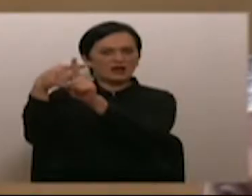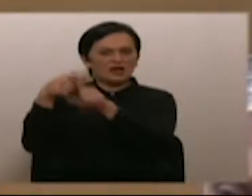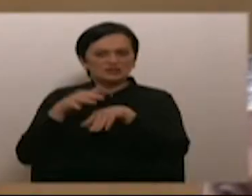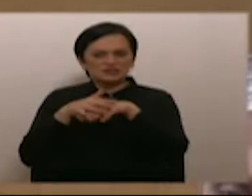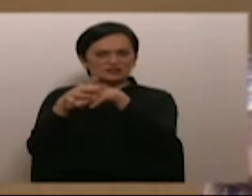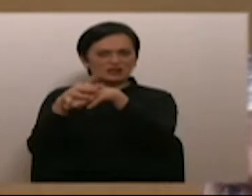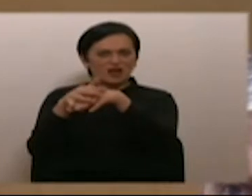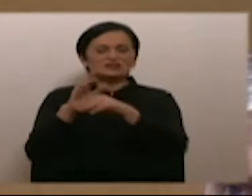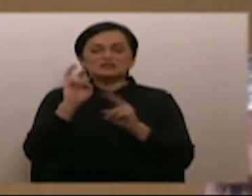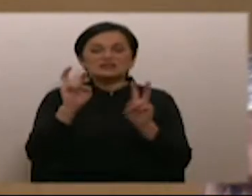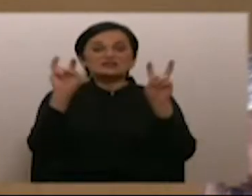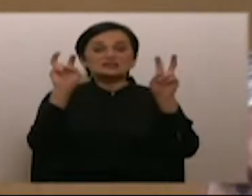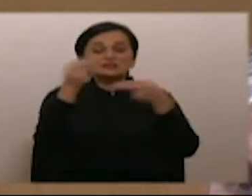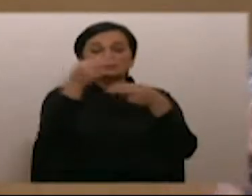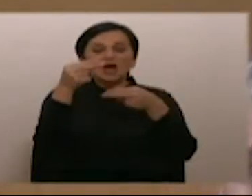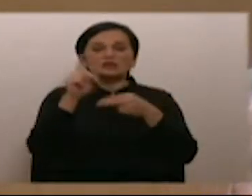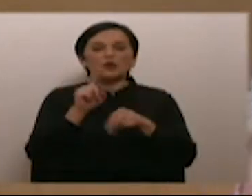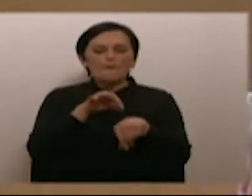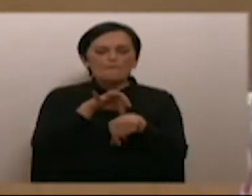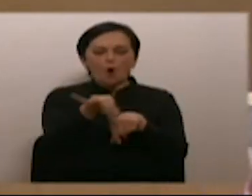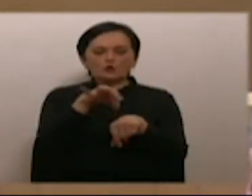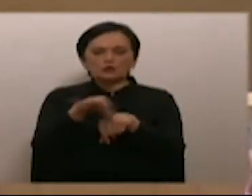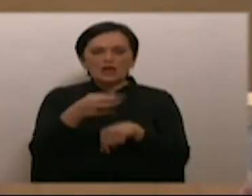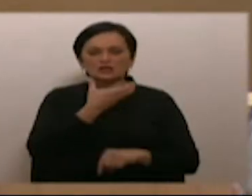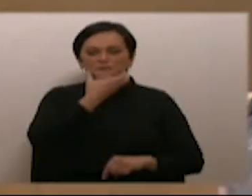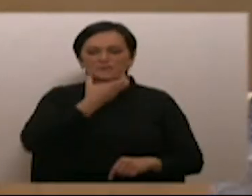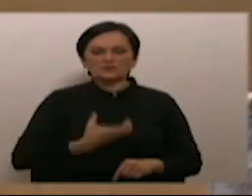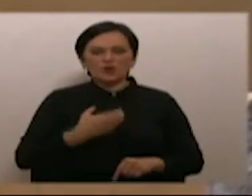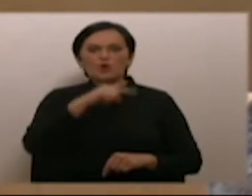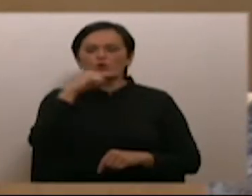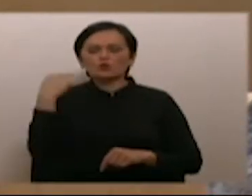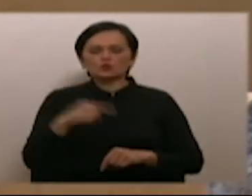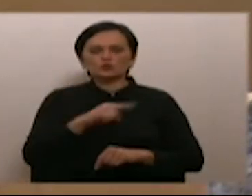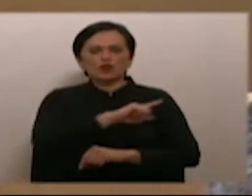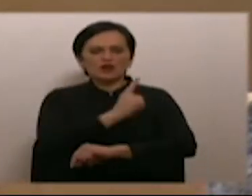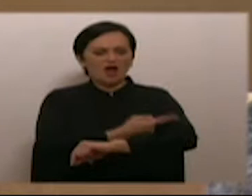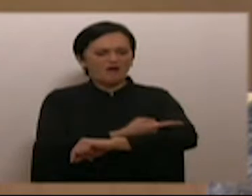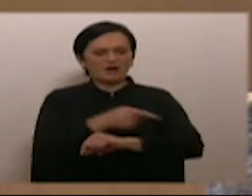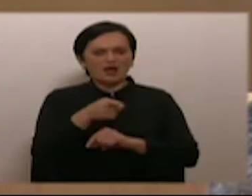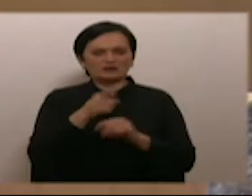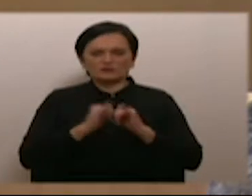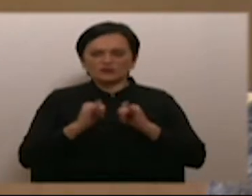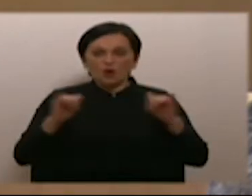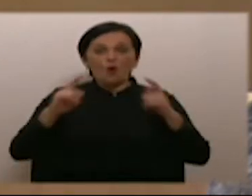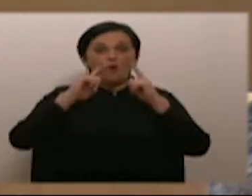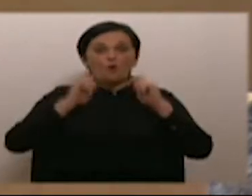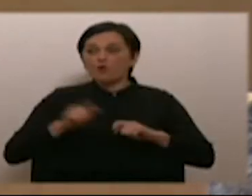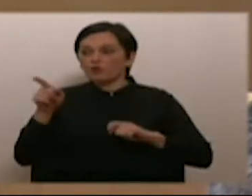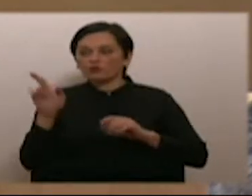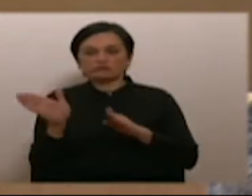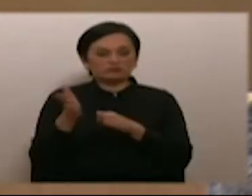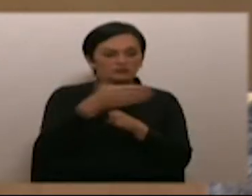არის საკმარისი. მოძალადე მღვდლები, საპატრიარქოში რუსული გავლენა ძლიერდება. საქმე უნდა ყოფილიყო უკრაინისკენ, მაგრამ წავიდა უკანისკენ.